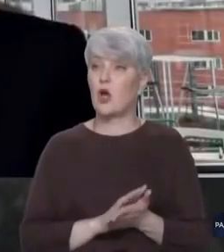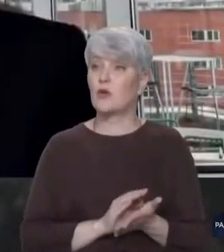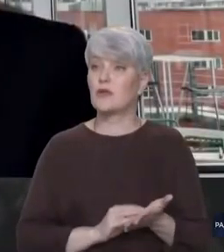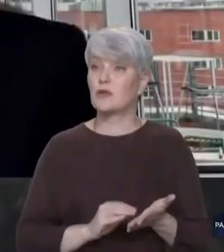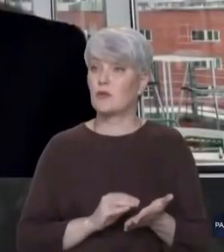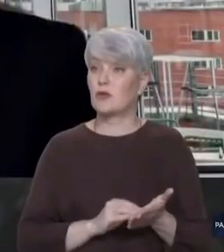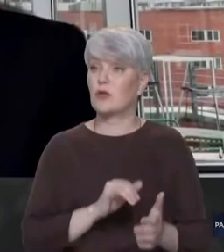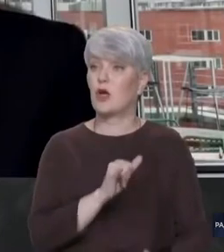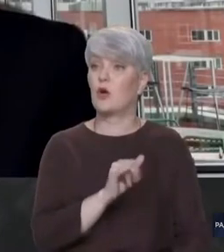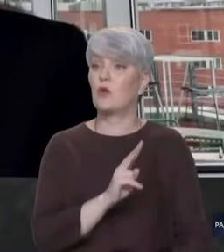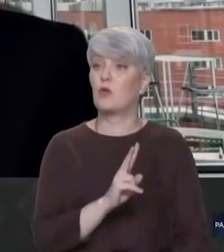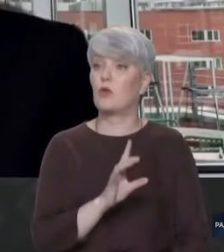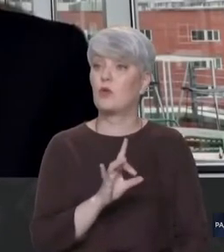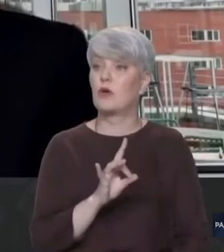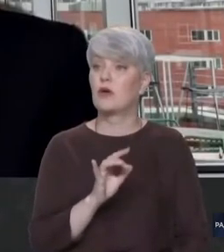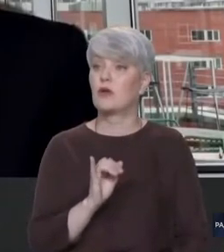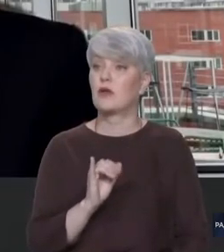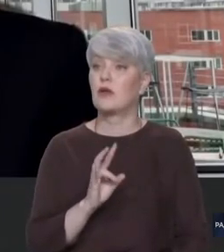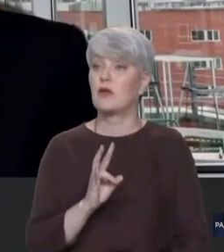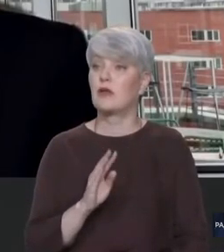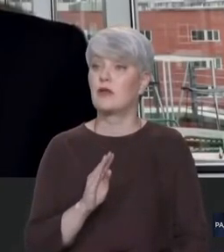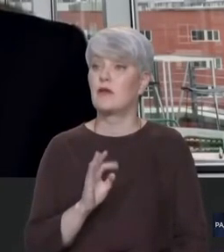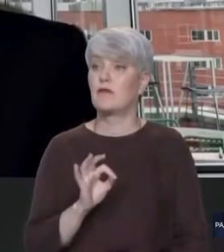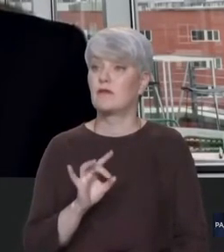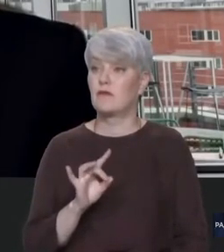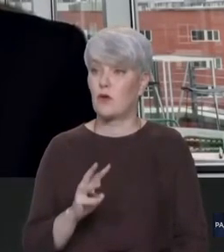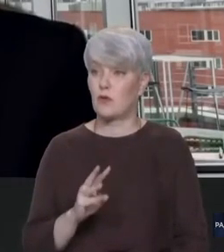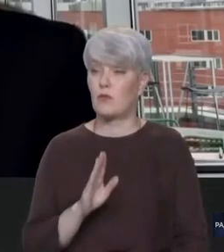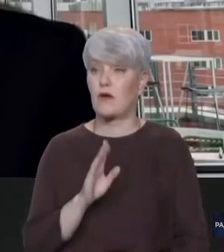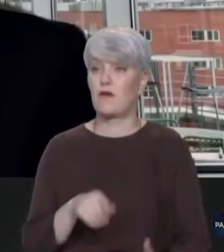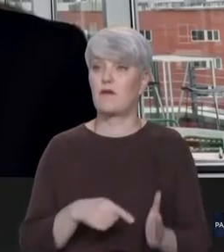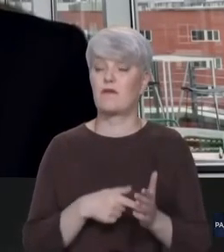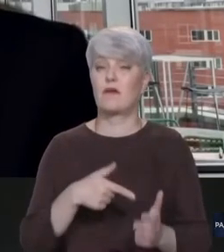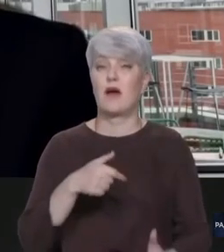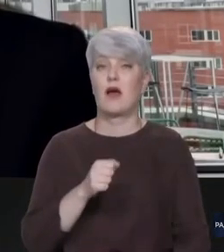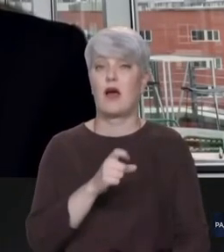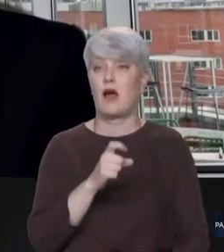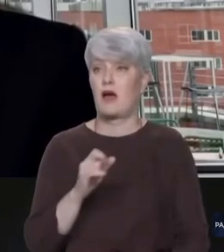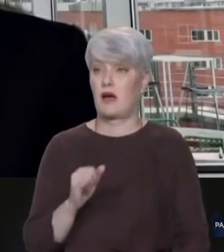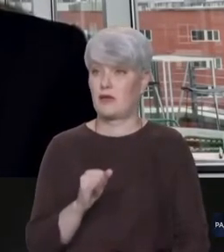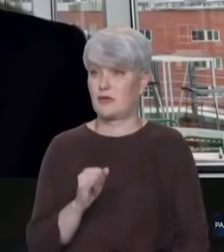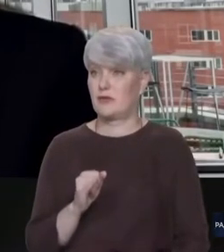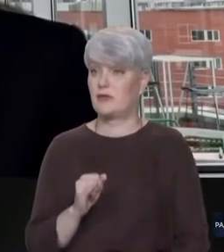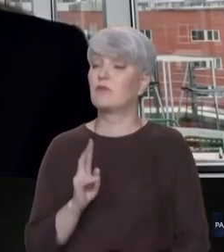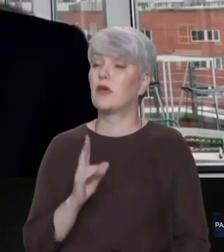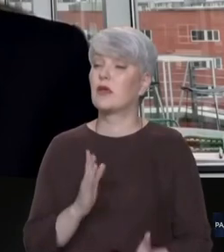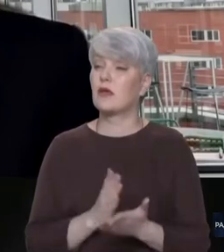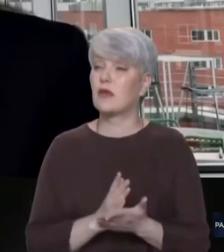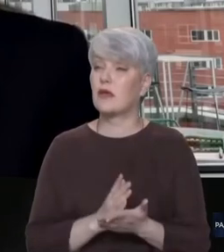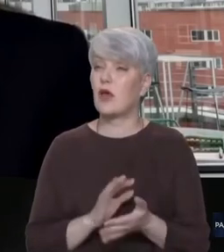в газі Ірина драбоку на з нами на прямому зв'язку Нідерландів Ірина Вітаю які маєш Подробиці